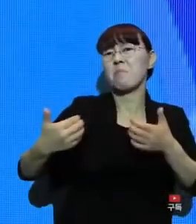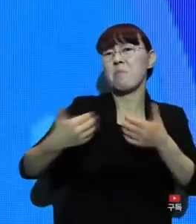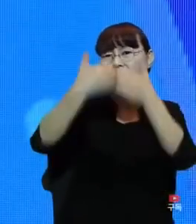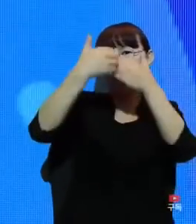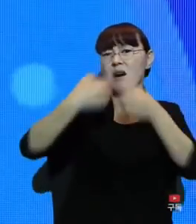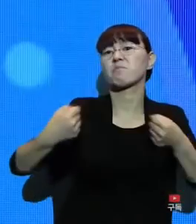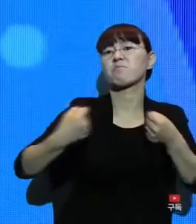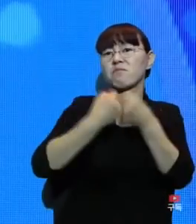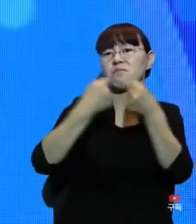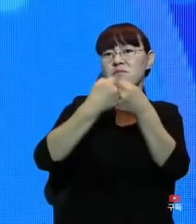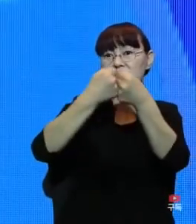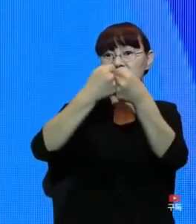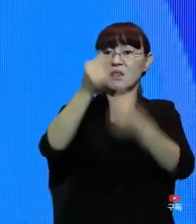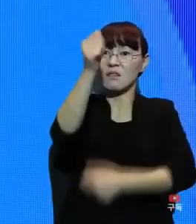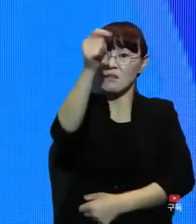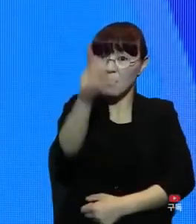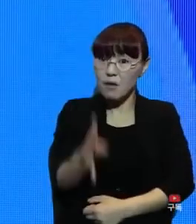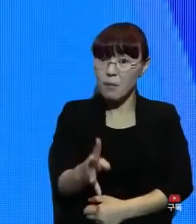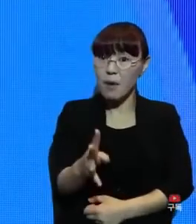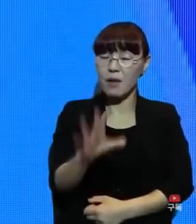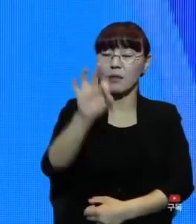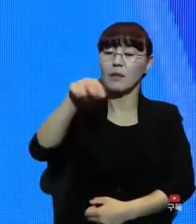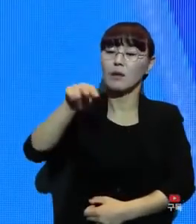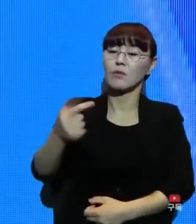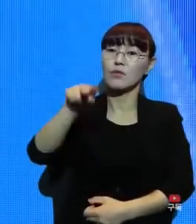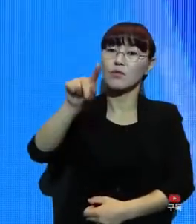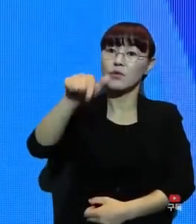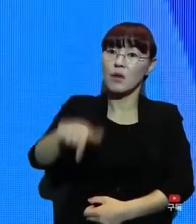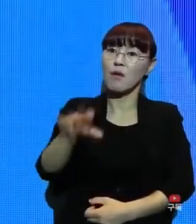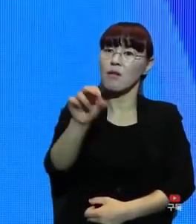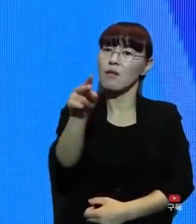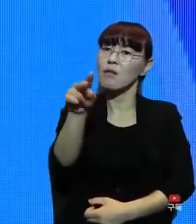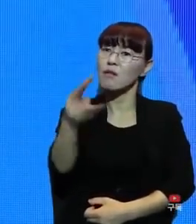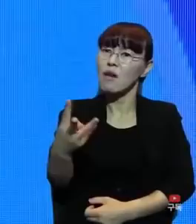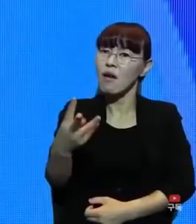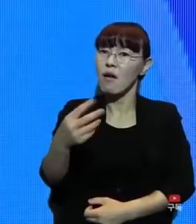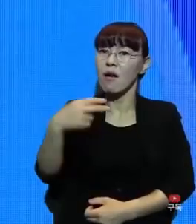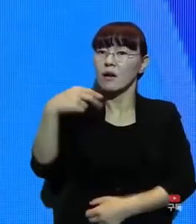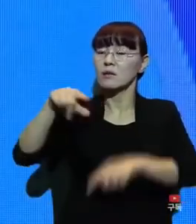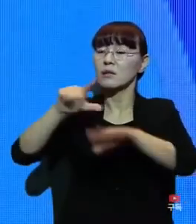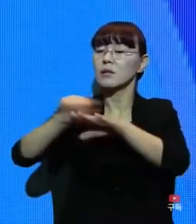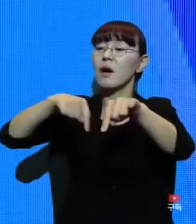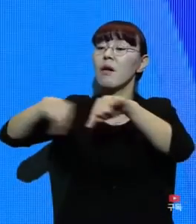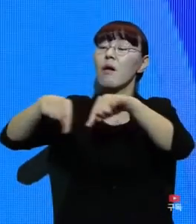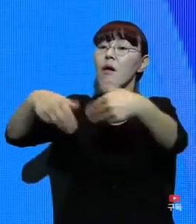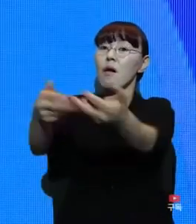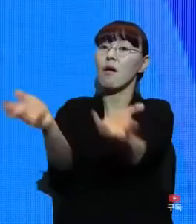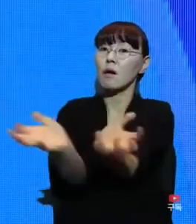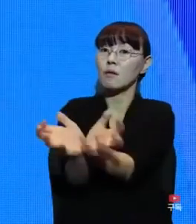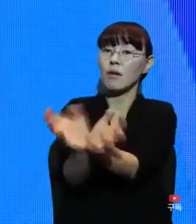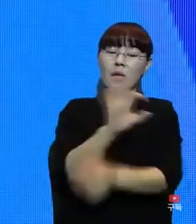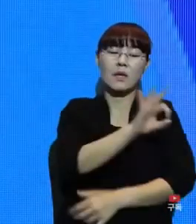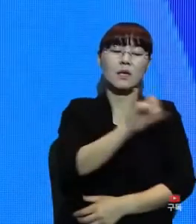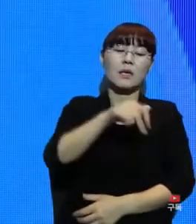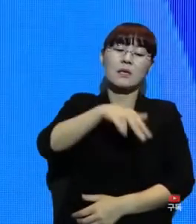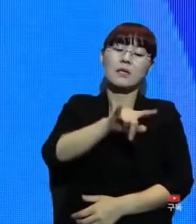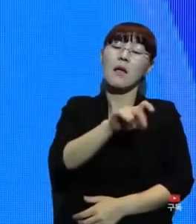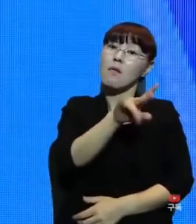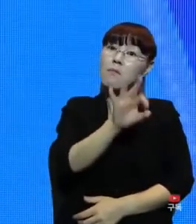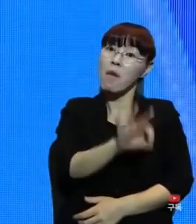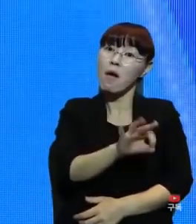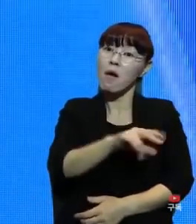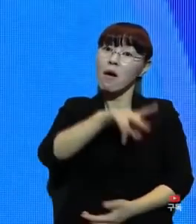왔습니다 윤석열 후보가 지휘하던 서울 지금이 어떤 피자 에게 이재명 죄를 좀